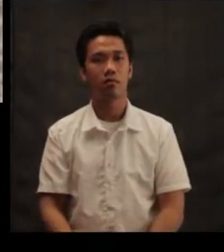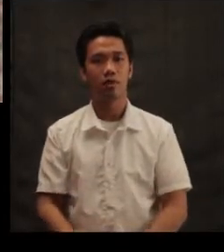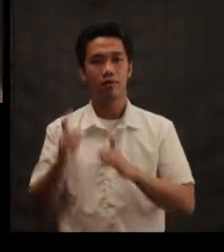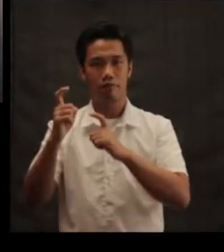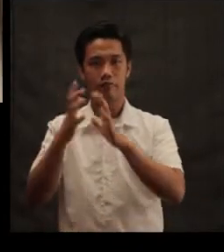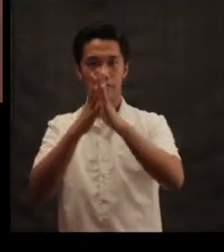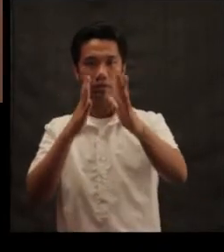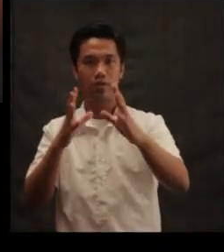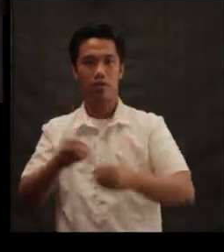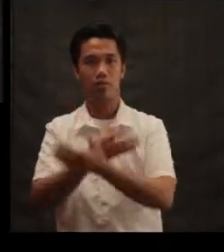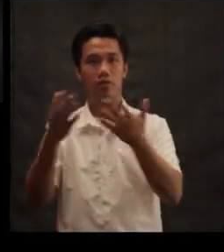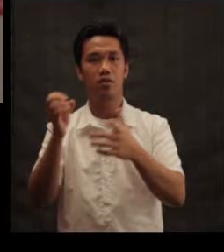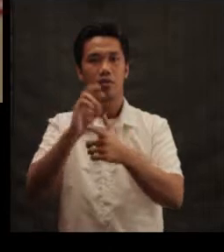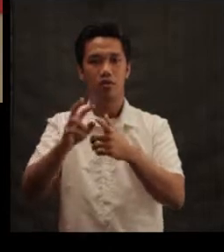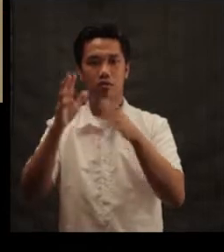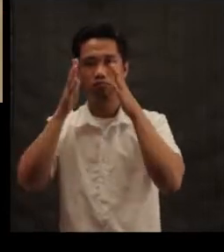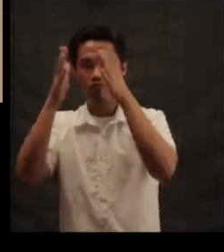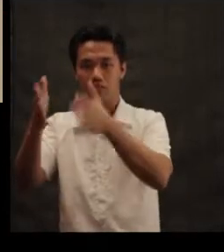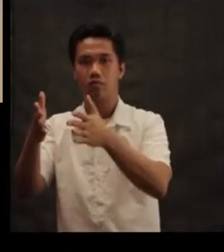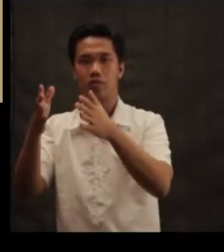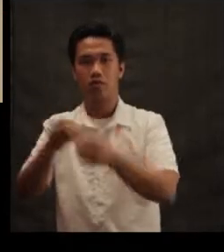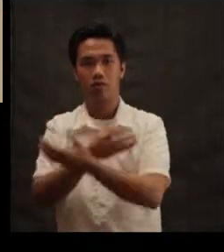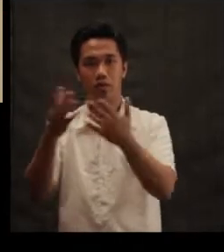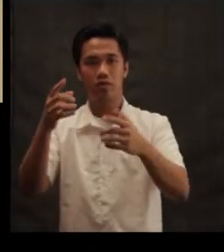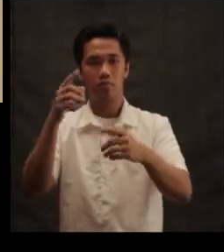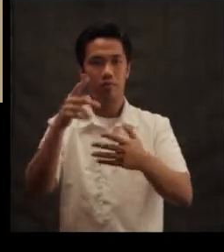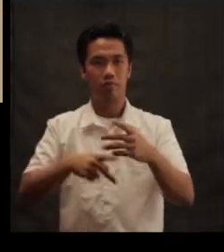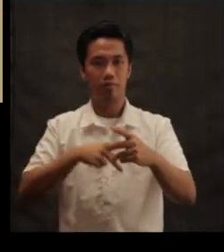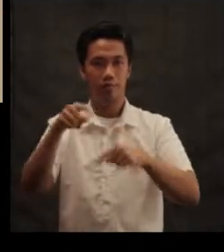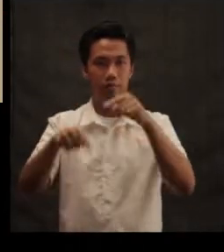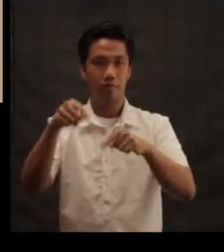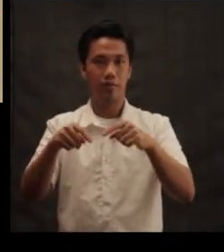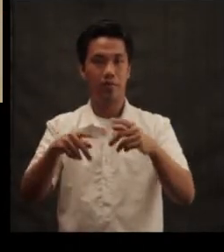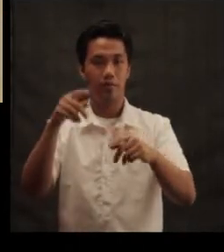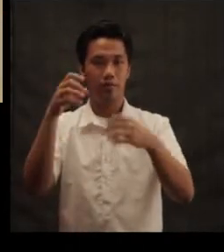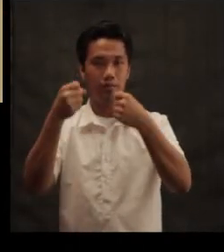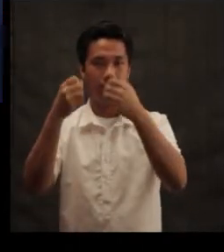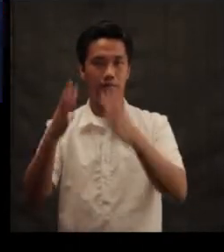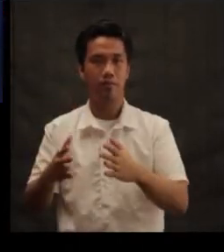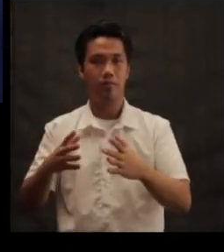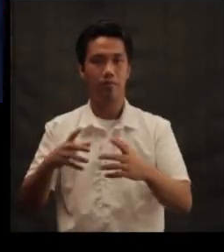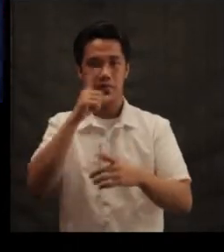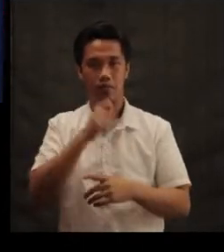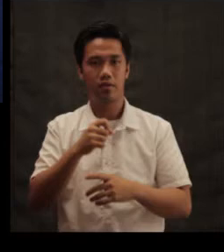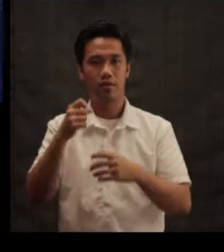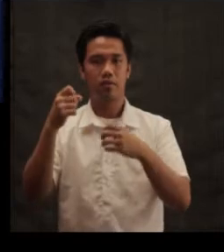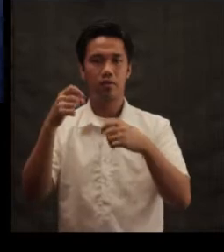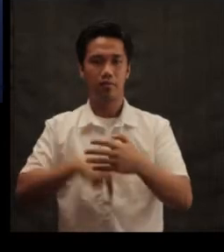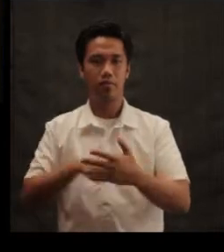Magkakaroon ng express lanes para sa mga PWD. Gayon din bibigyang prioridad ang mga PWD, mga buntis at mga detainees.